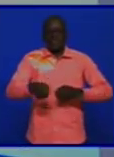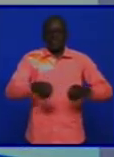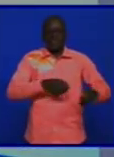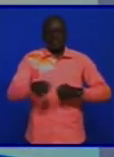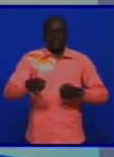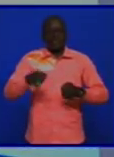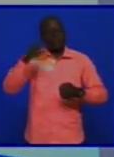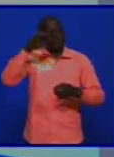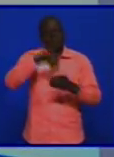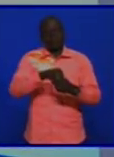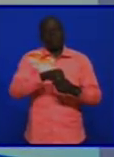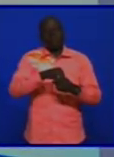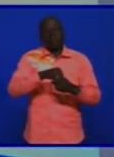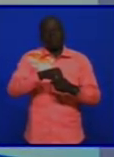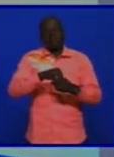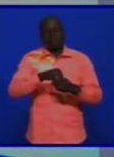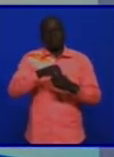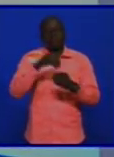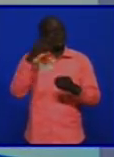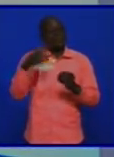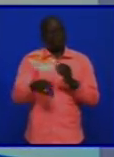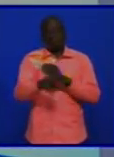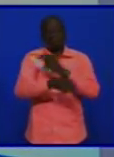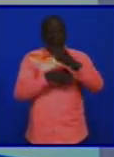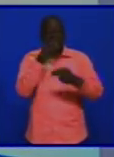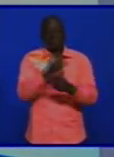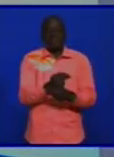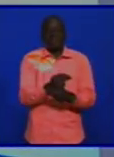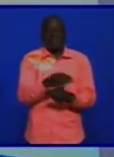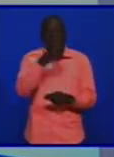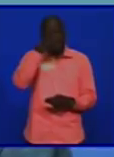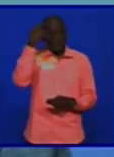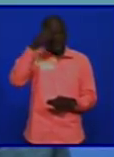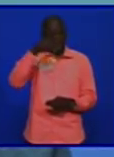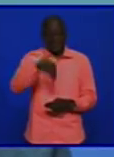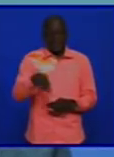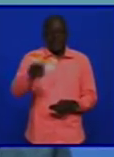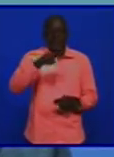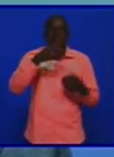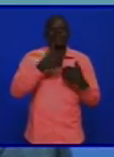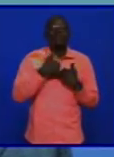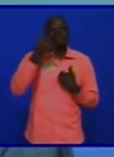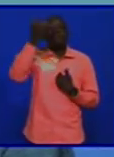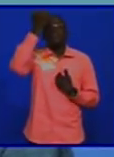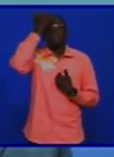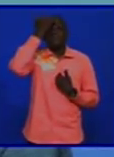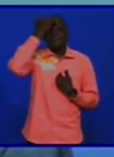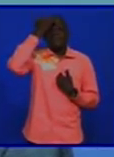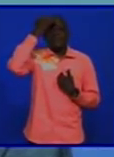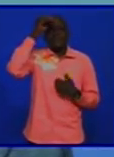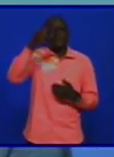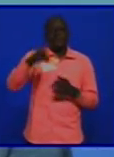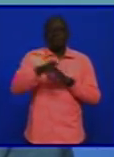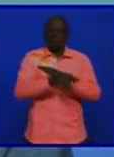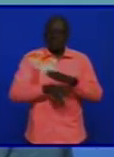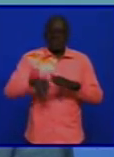rationnelle des ressources naturelles, puisque vous savez que nos ressources minérales sont des ressources